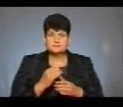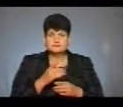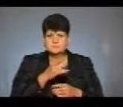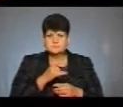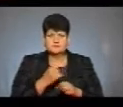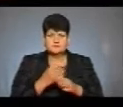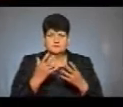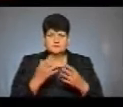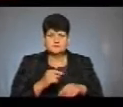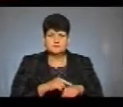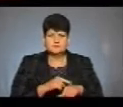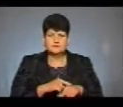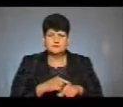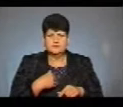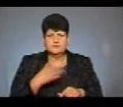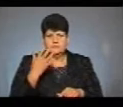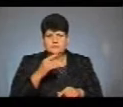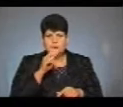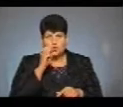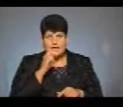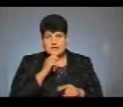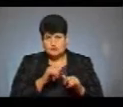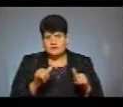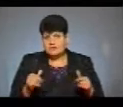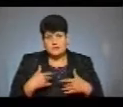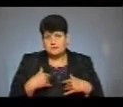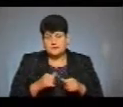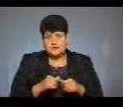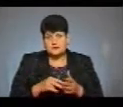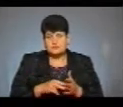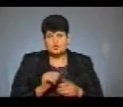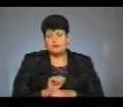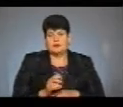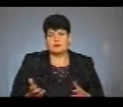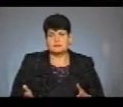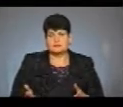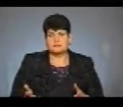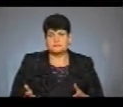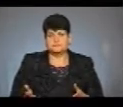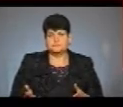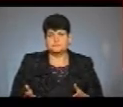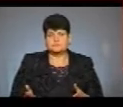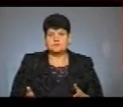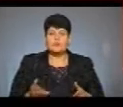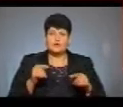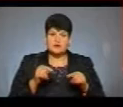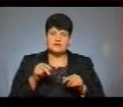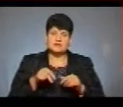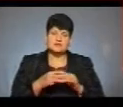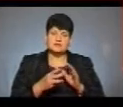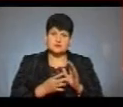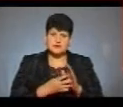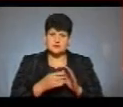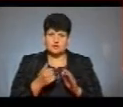І мені здається, що країна ж розвивається, правда ж? Вона не стоїть на місці. От також у 2019 році зріс